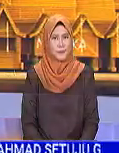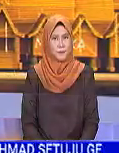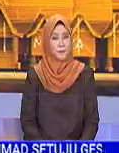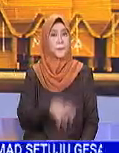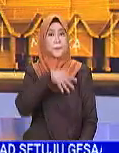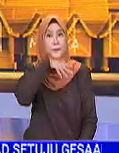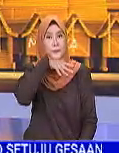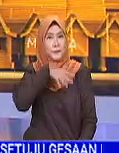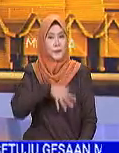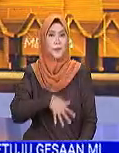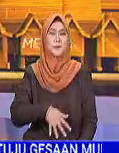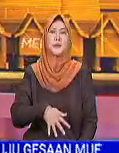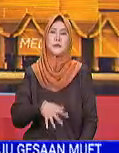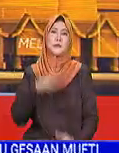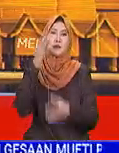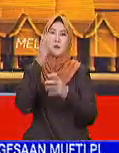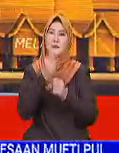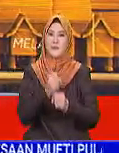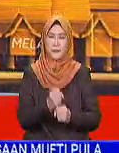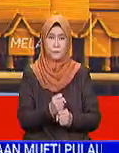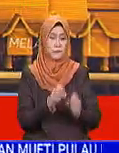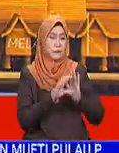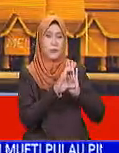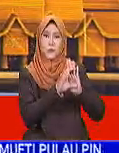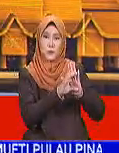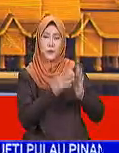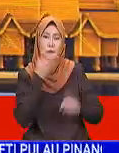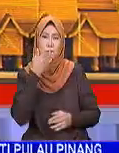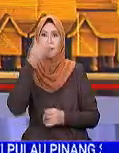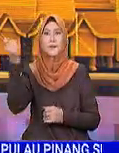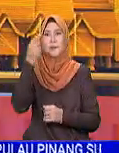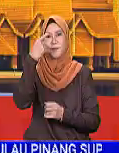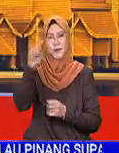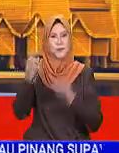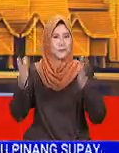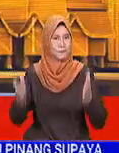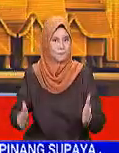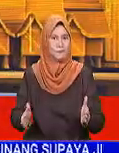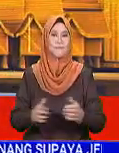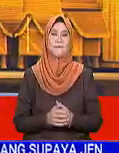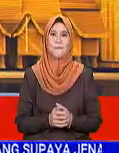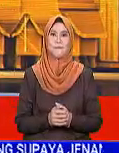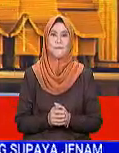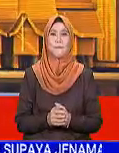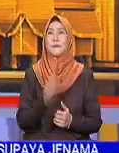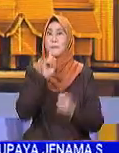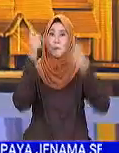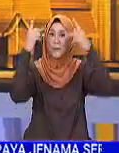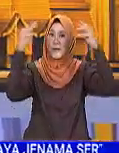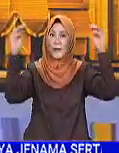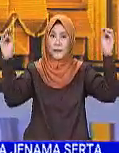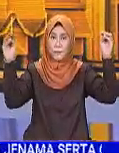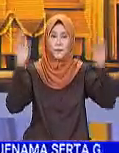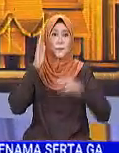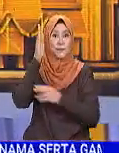Nabi Muhammad sallallahu alaihi wasallam merupakan suri teladan terbaik umat manusia. Justru kerajaan akui Perdana Menteri telah